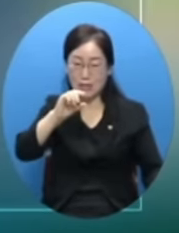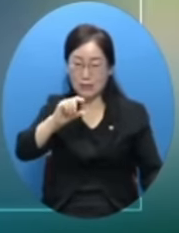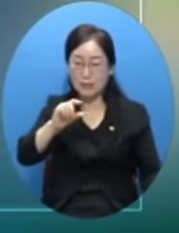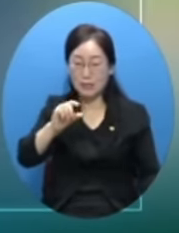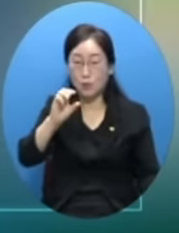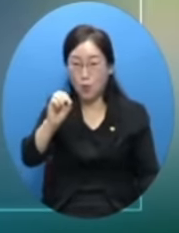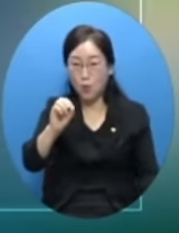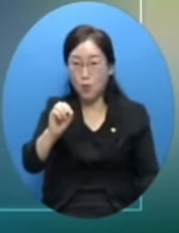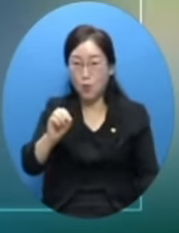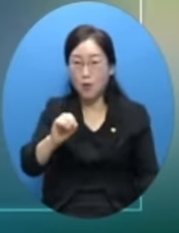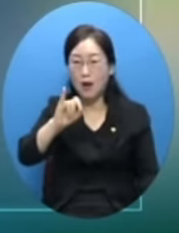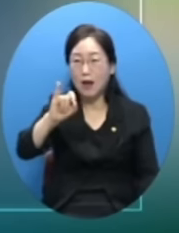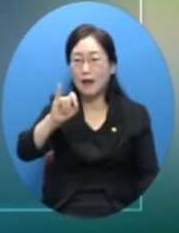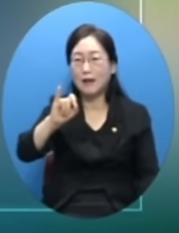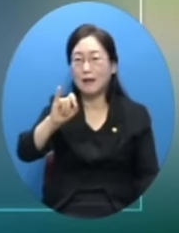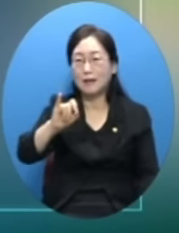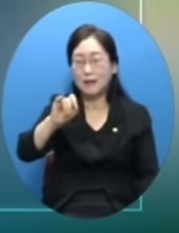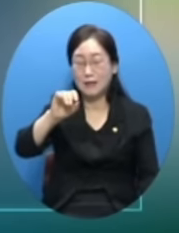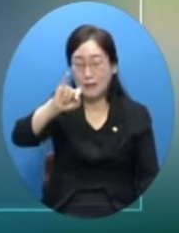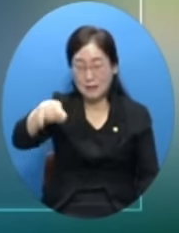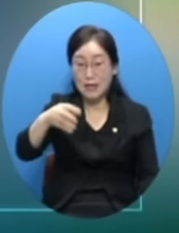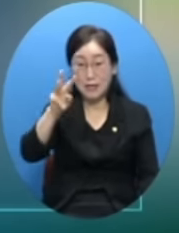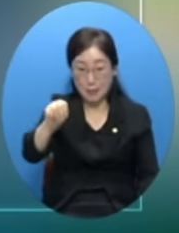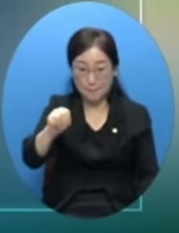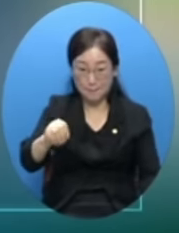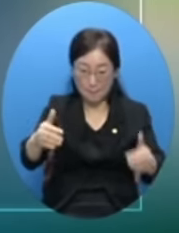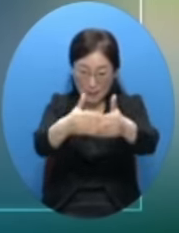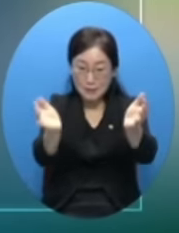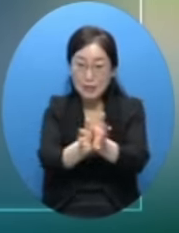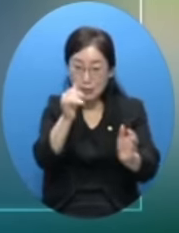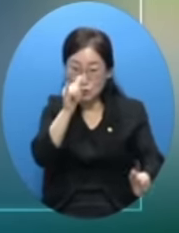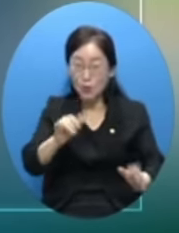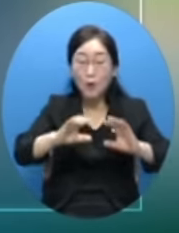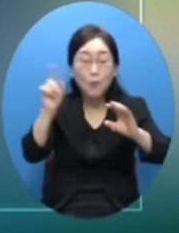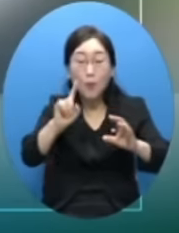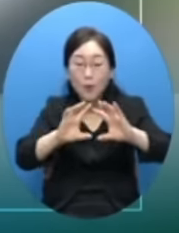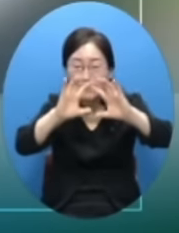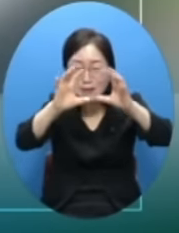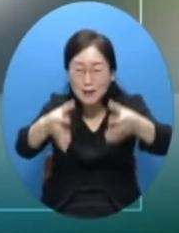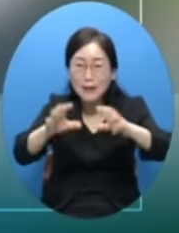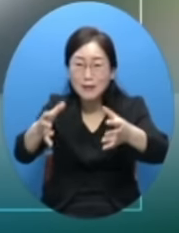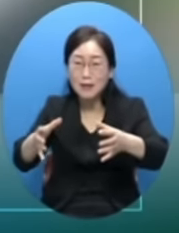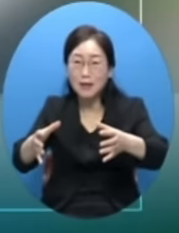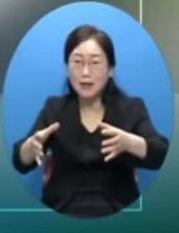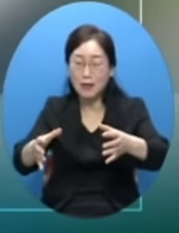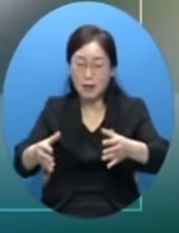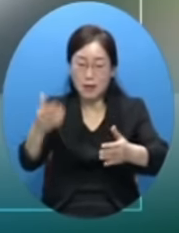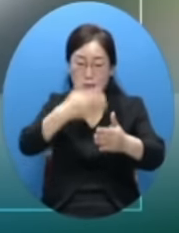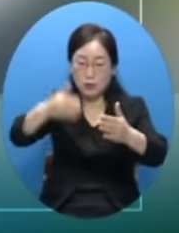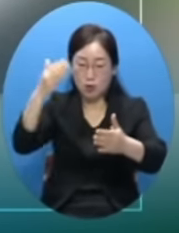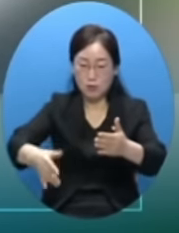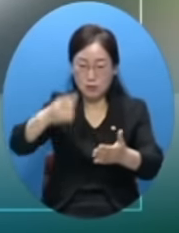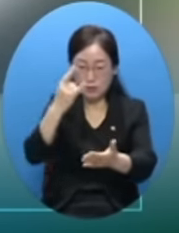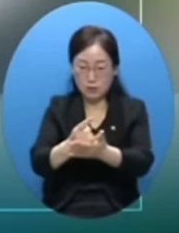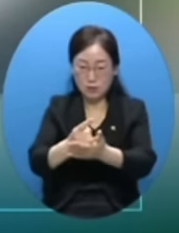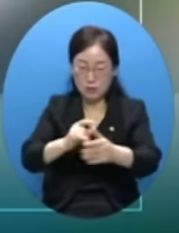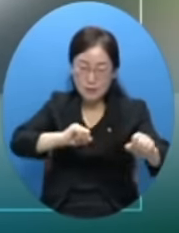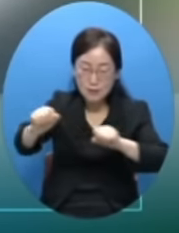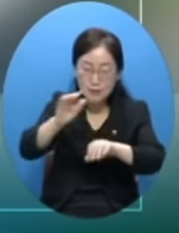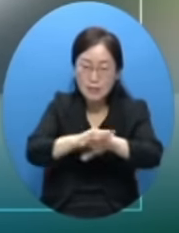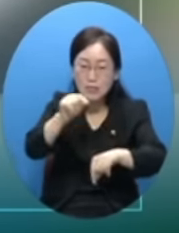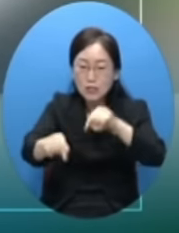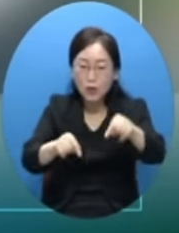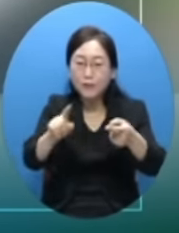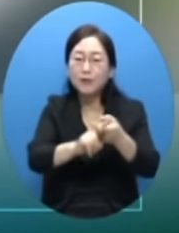IJM이라고 하는 단체가 있습니다. International Justice Mission, 세계적인 그 정의 실천 연대인데 한국